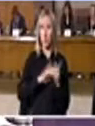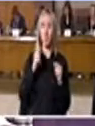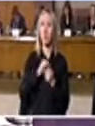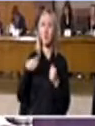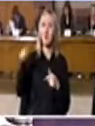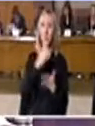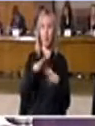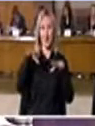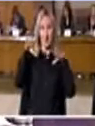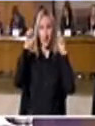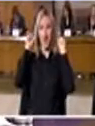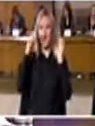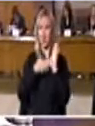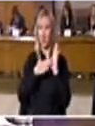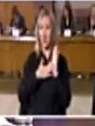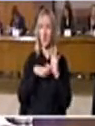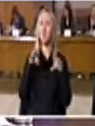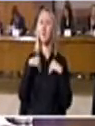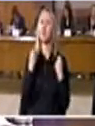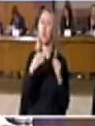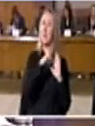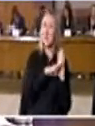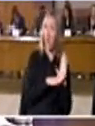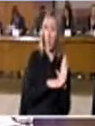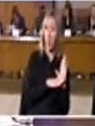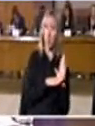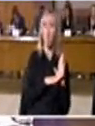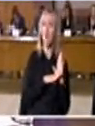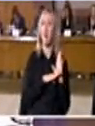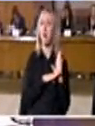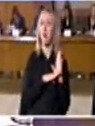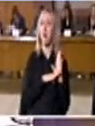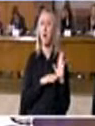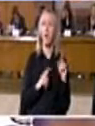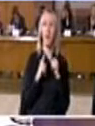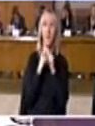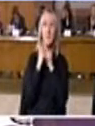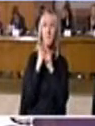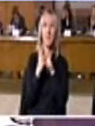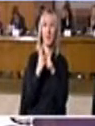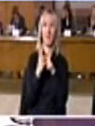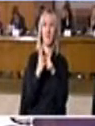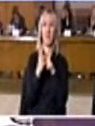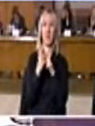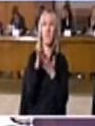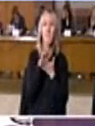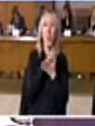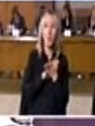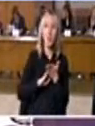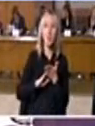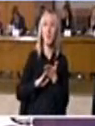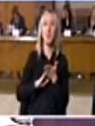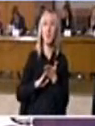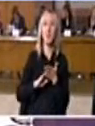biti svesni činjenice da je usvajanje dobrih zakona prvi, tek početni, možda i